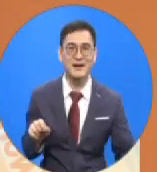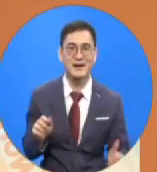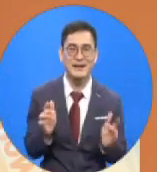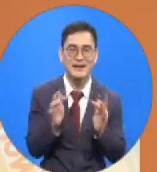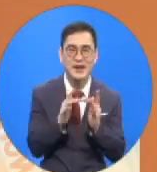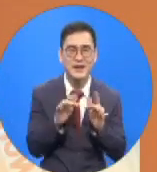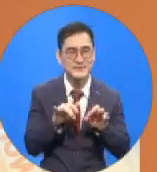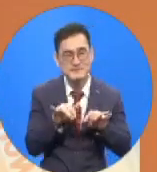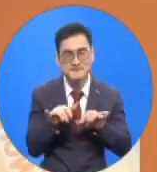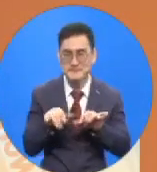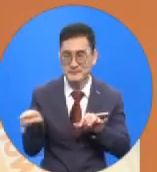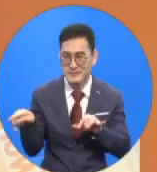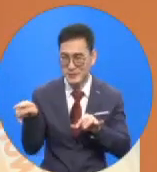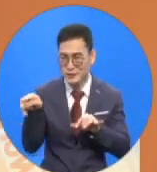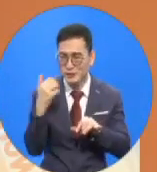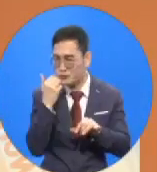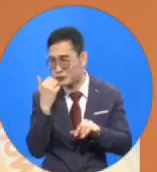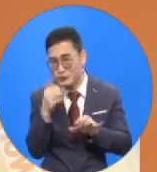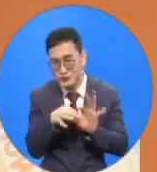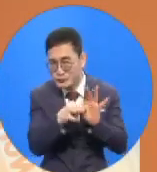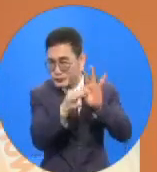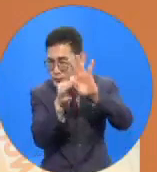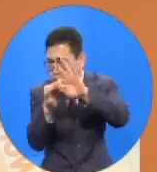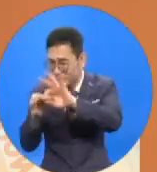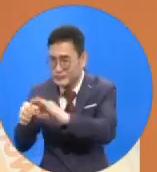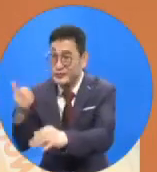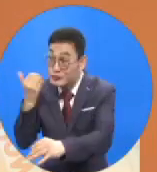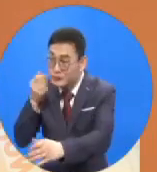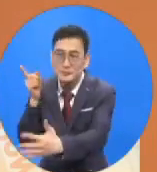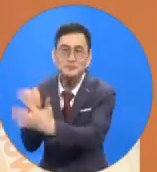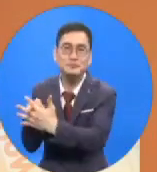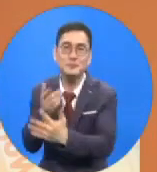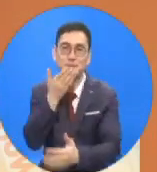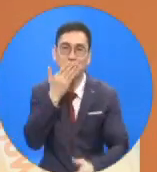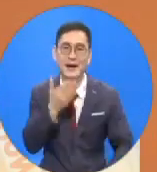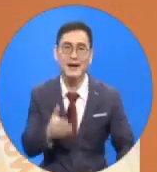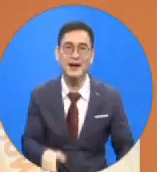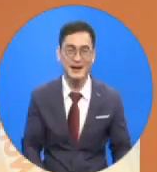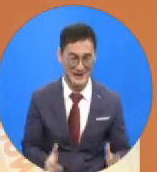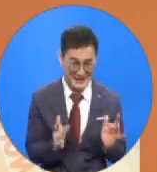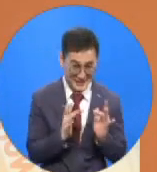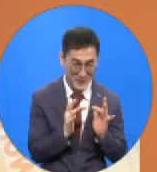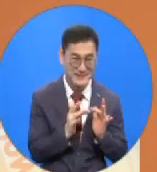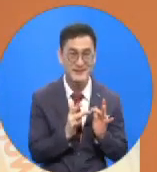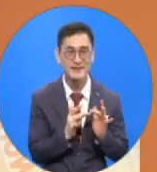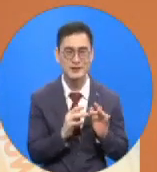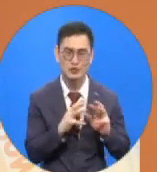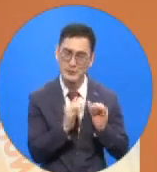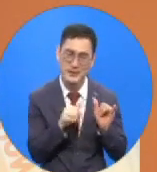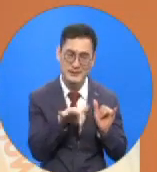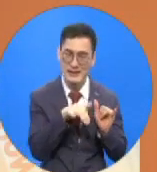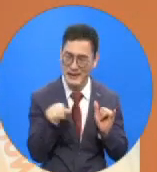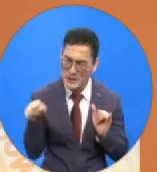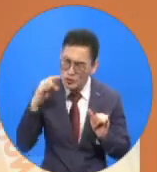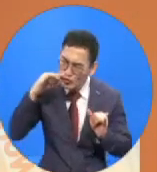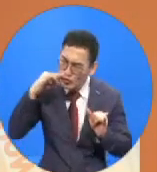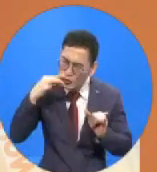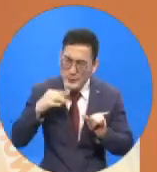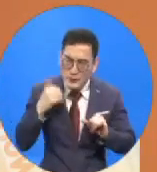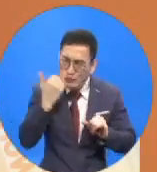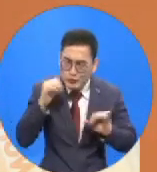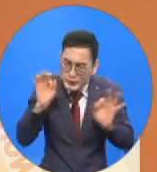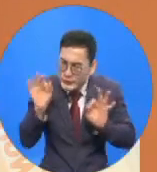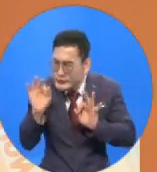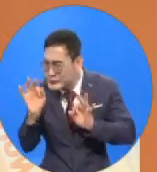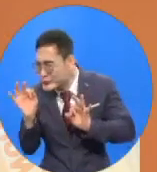때문에 예 저희도 2단계 3대 개화는 다 그 뭐 신상털기 라고 하잖아요 뭐 최근에 그런게 있었는데 그런 차원은 아니다